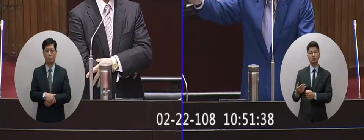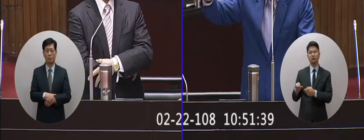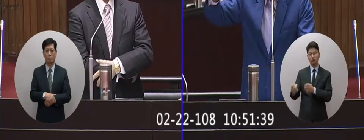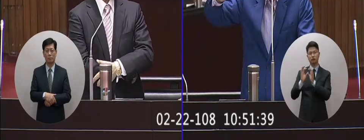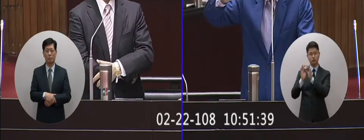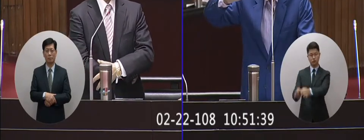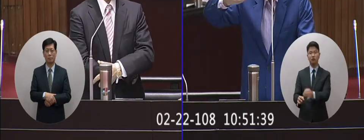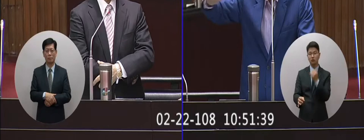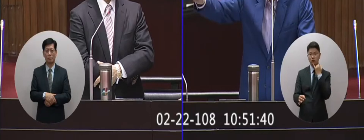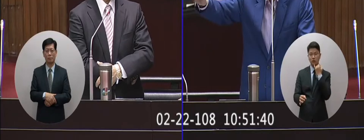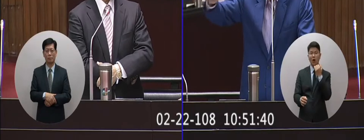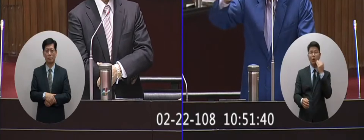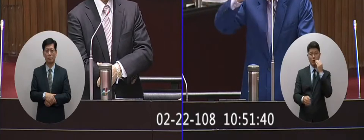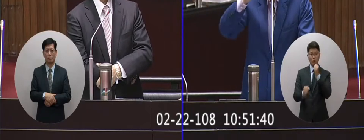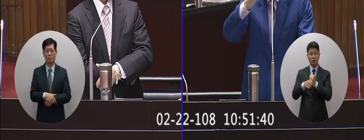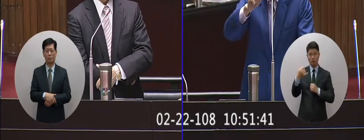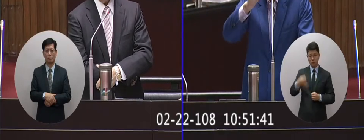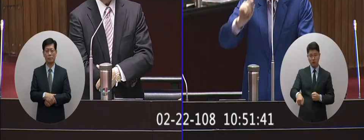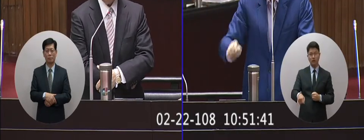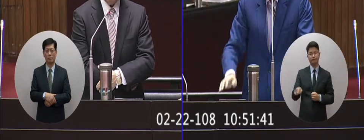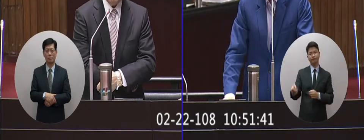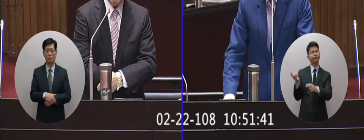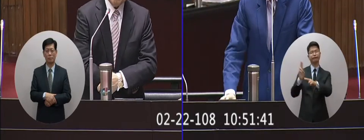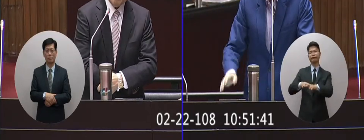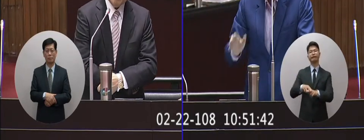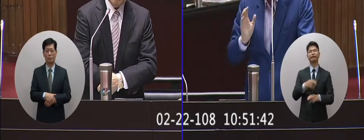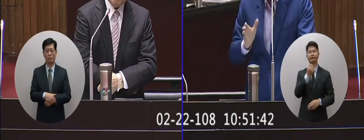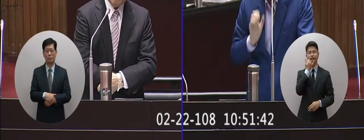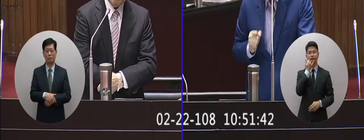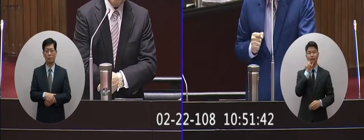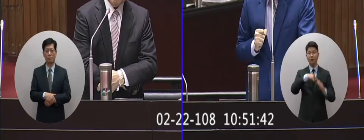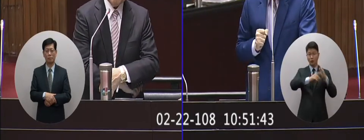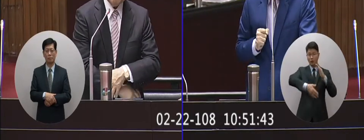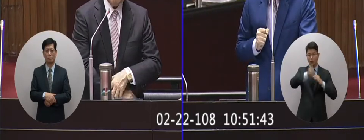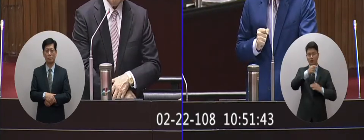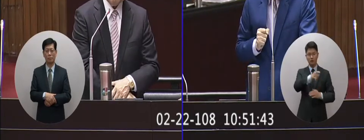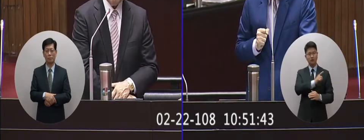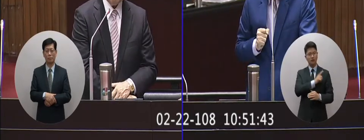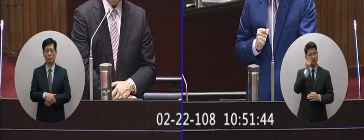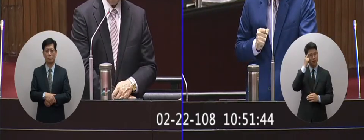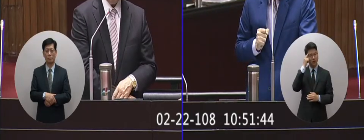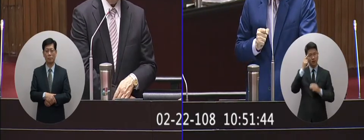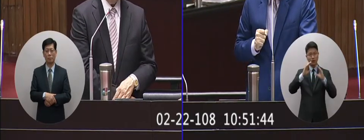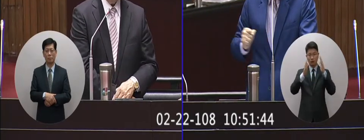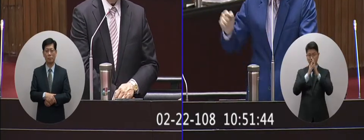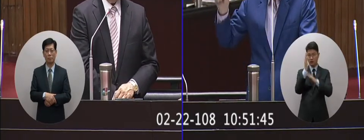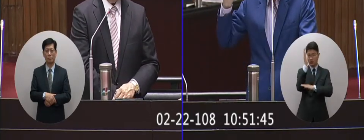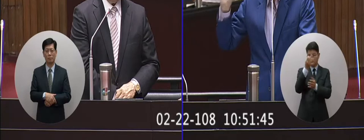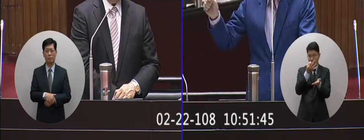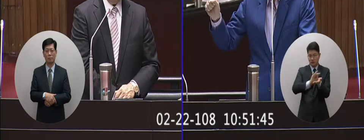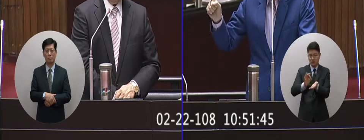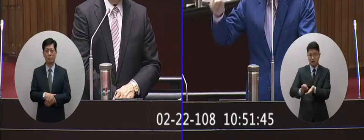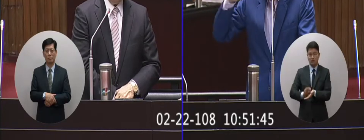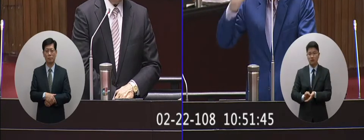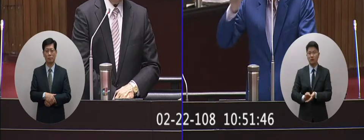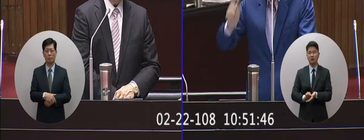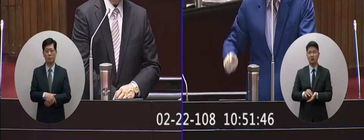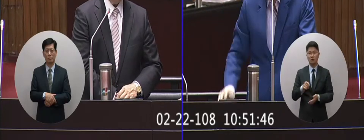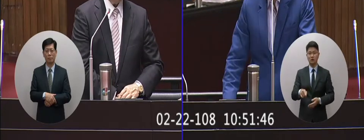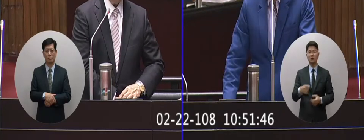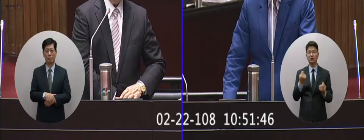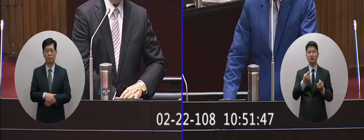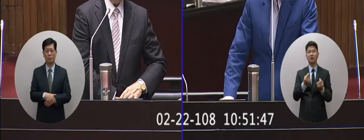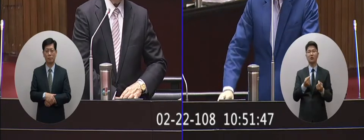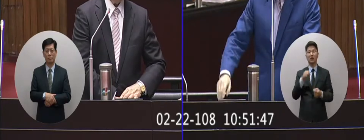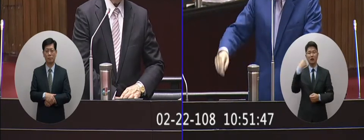这个单位以后也就把它撤掉。而尤其是院长，国家花的钱就像台山一样，国家